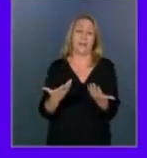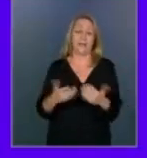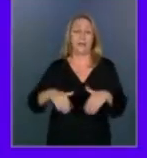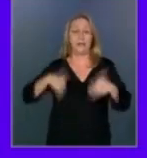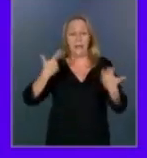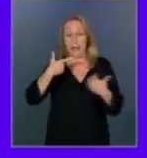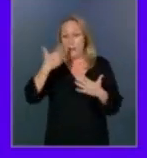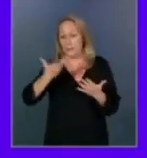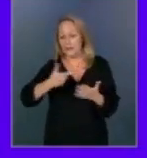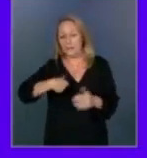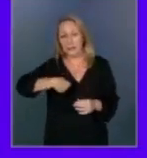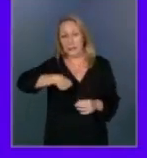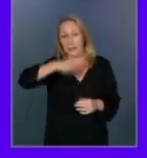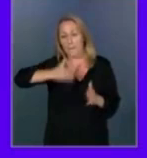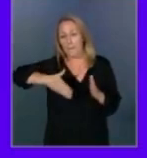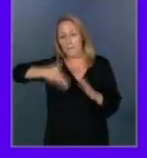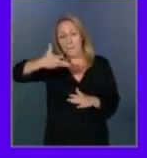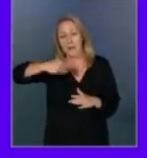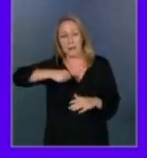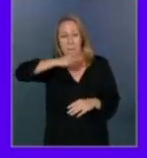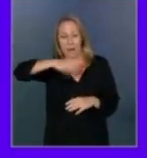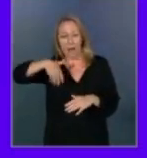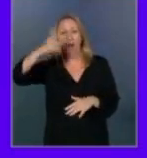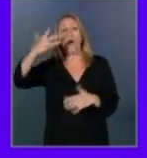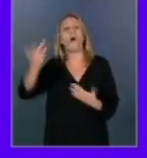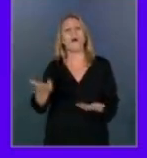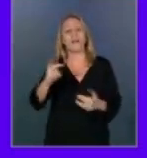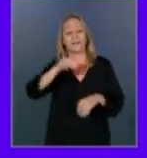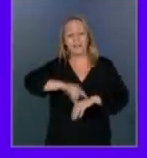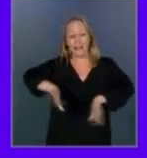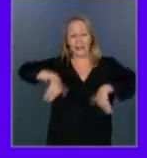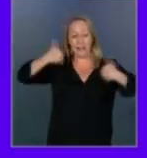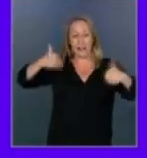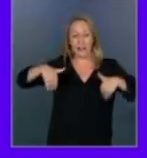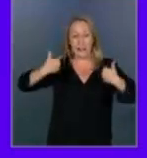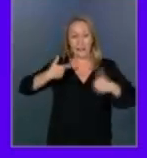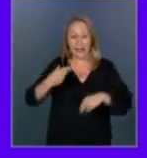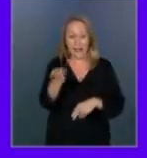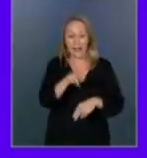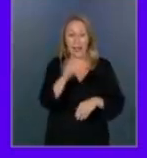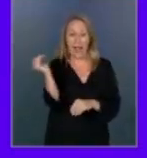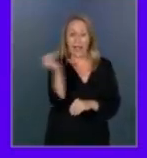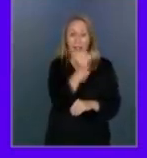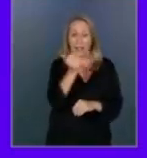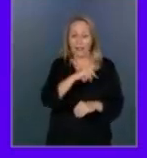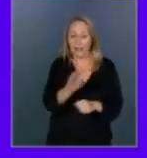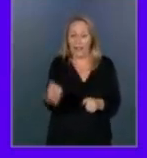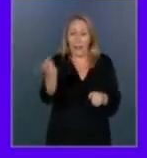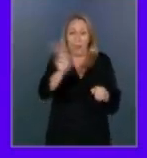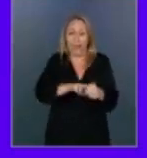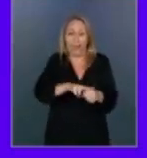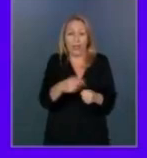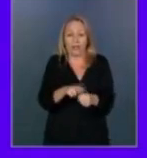Όχι μόνο μεγάλους ανθρώπους να βρίσκονται στην εντατική ή να πεθαίνουν.